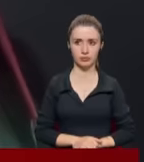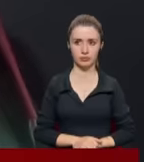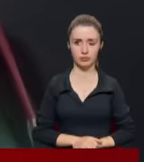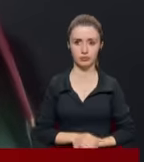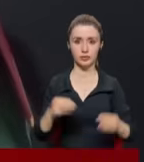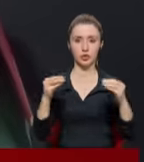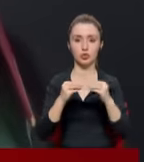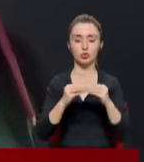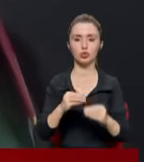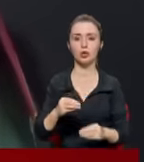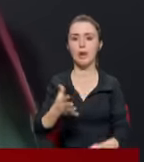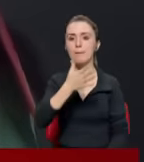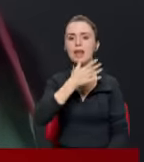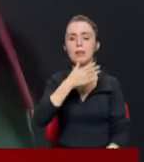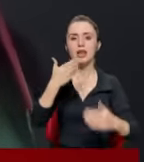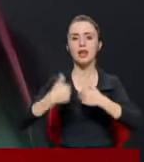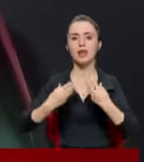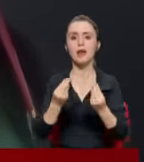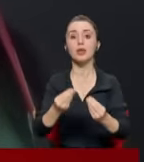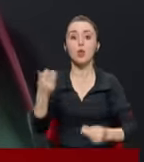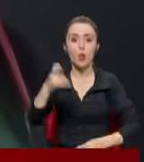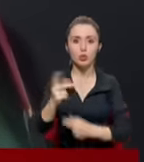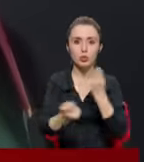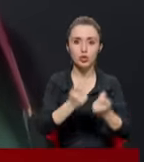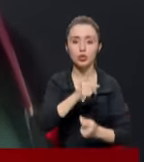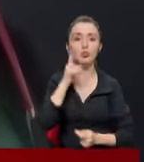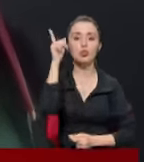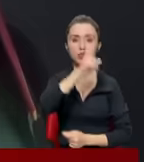suçun niteliği kasten yaralama değil kasten öldürmeye